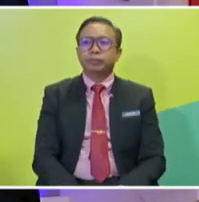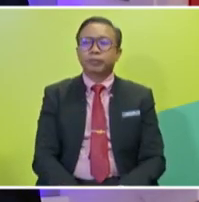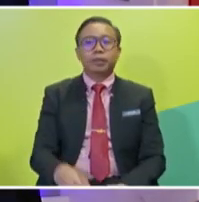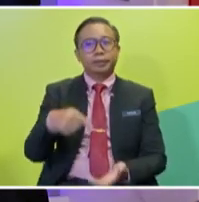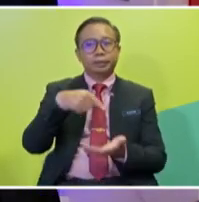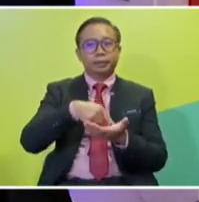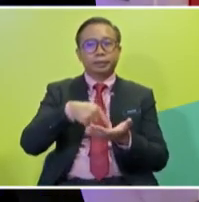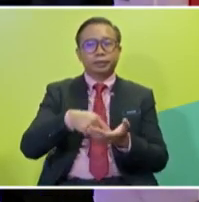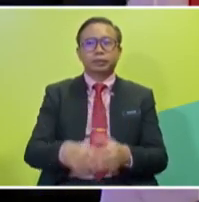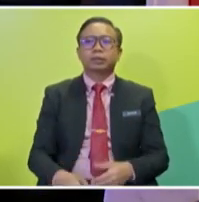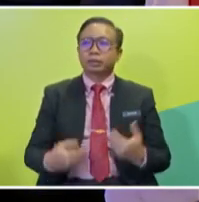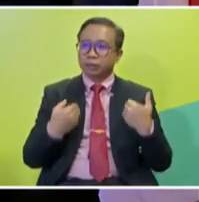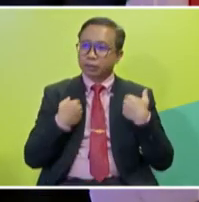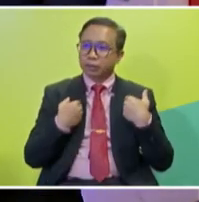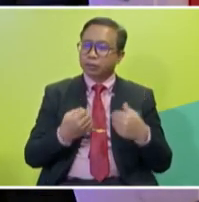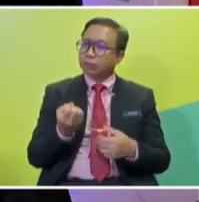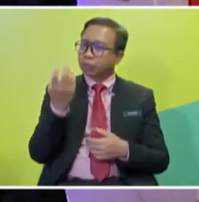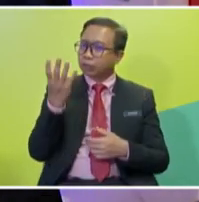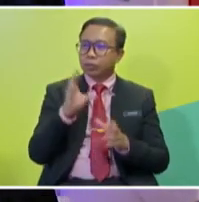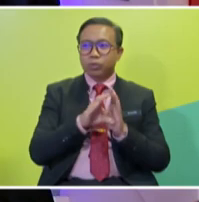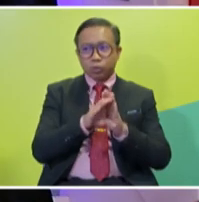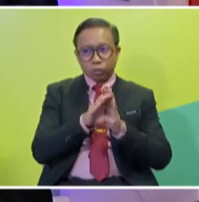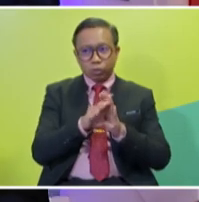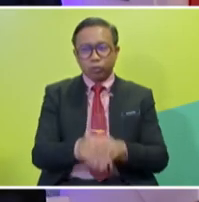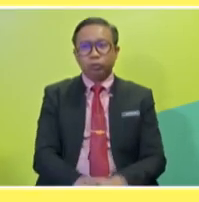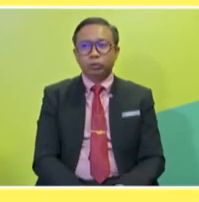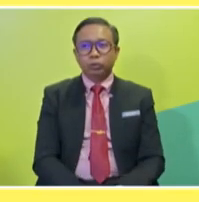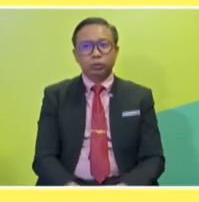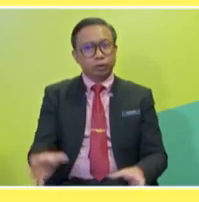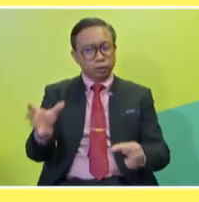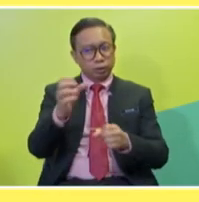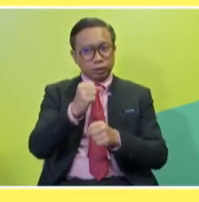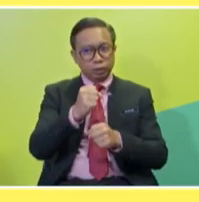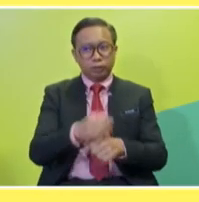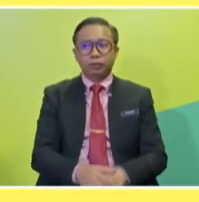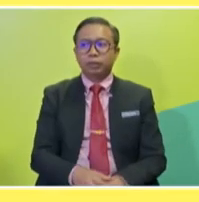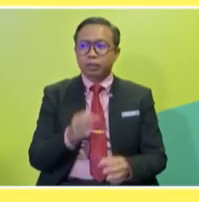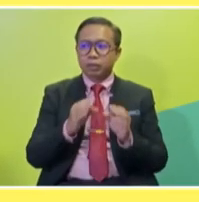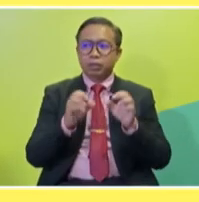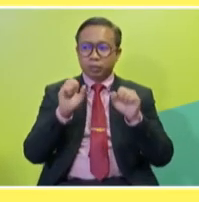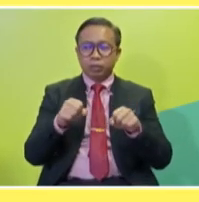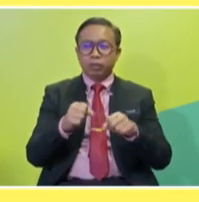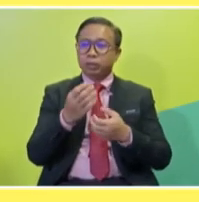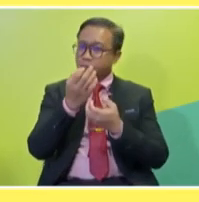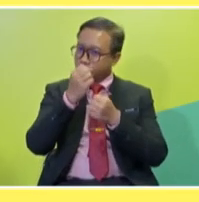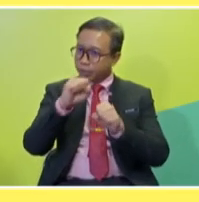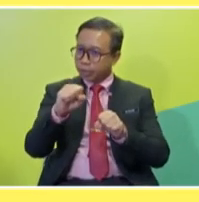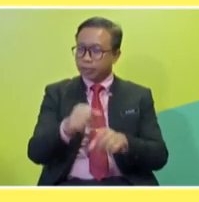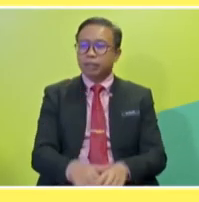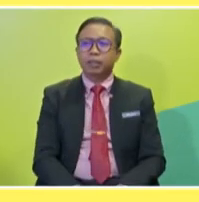kita ada beberapa contoh yang dan kalau Kris boleh selesaikan